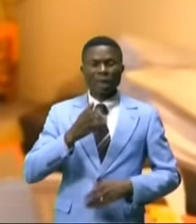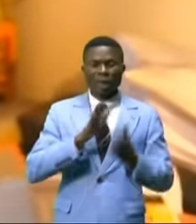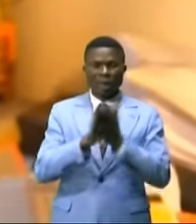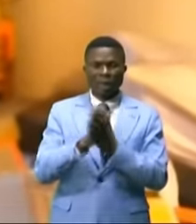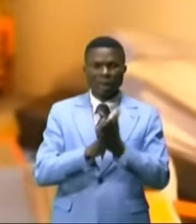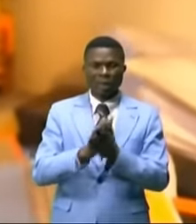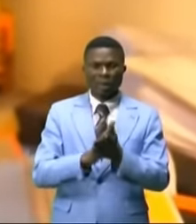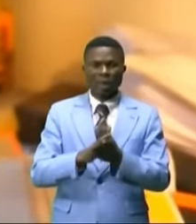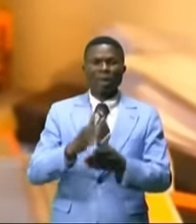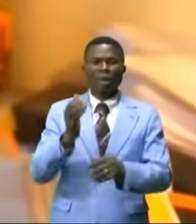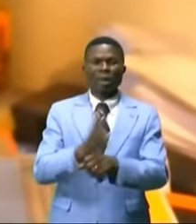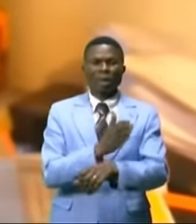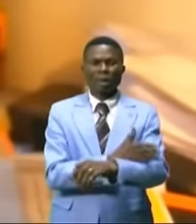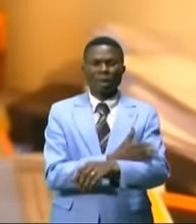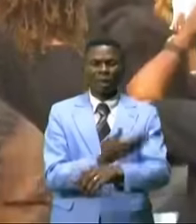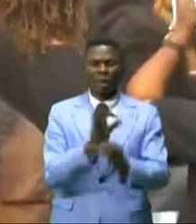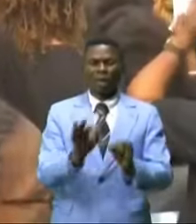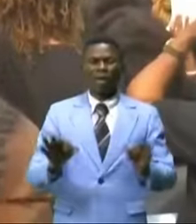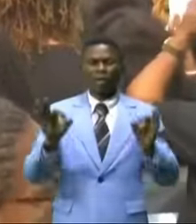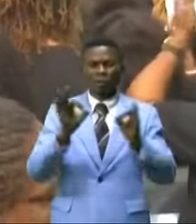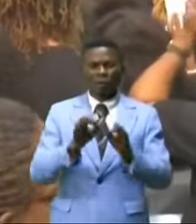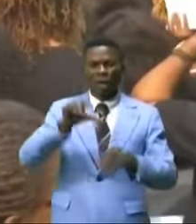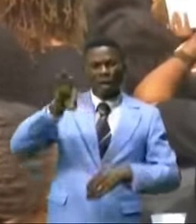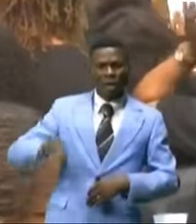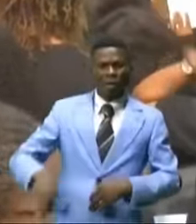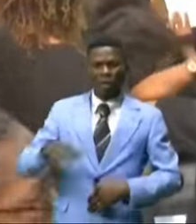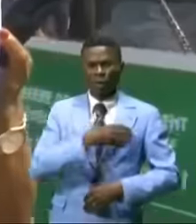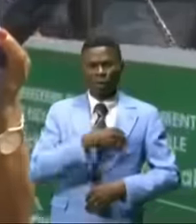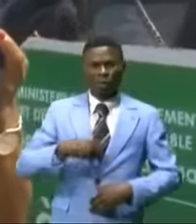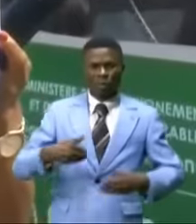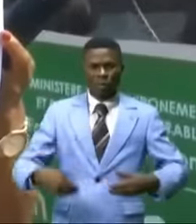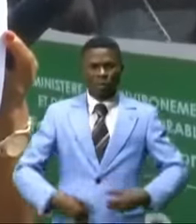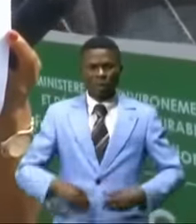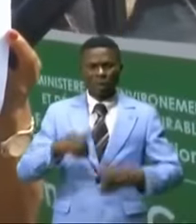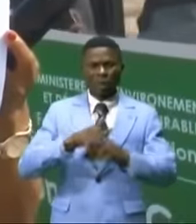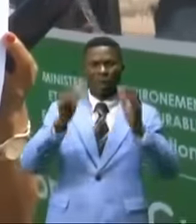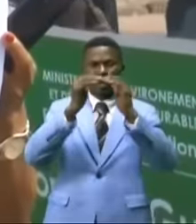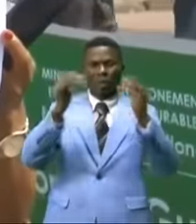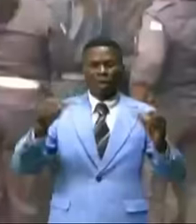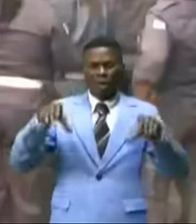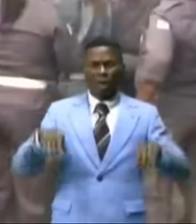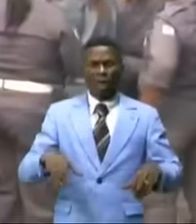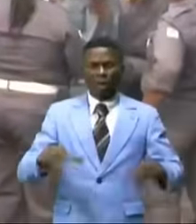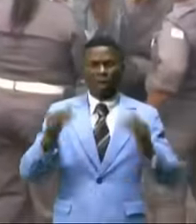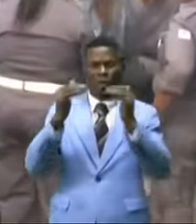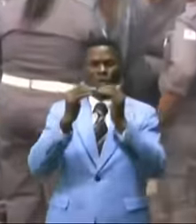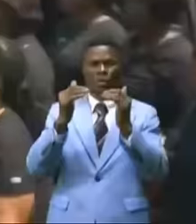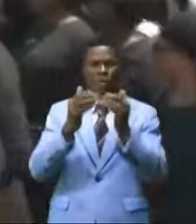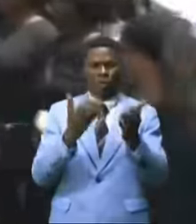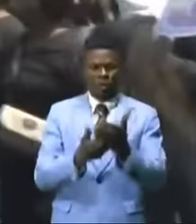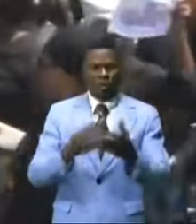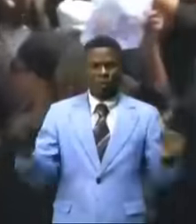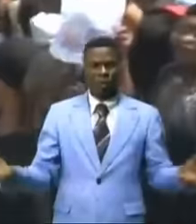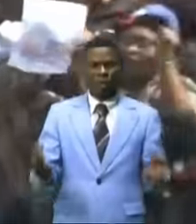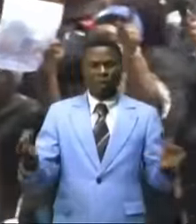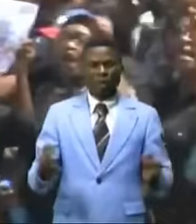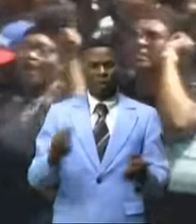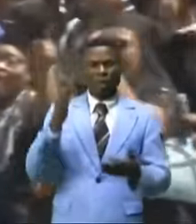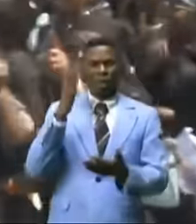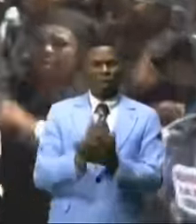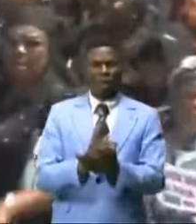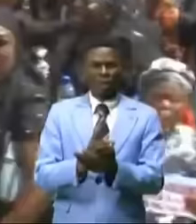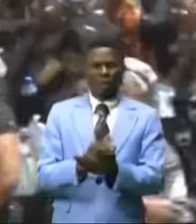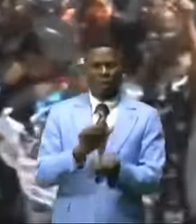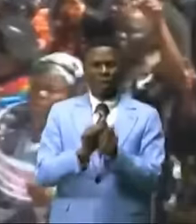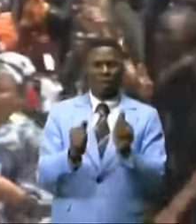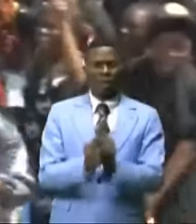sur l'accroissement des ressources nécessaires en faveur des femmes et des filles dans la paix pour un Congo paritaire. Une célébration qui tombe dans un contexte